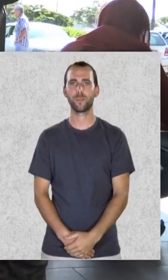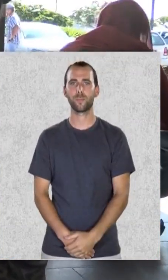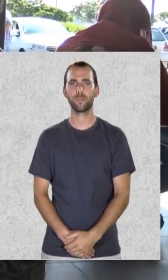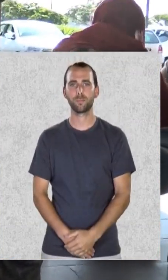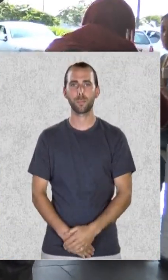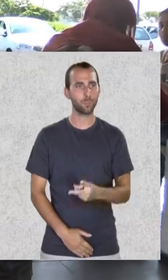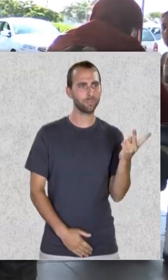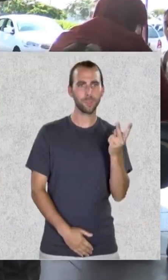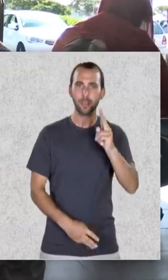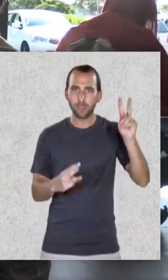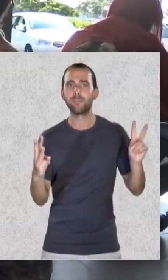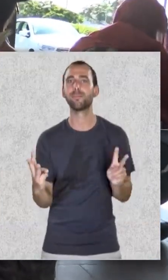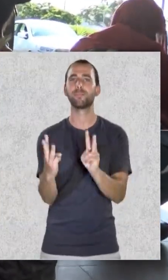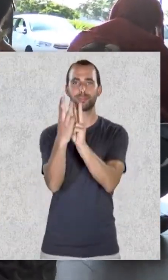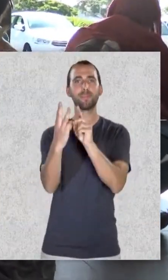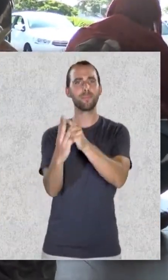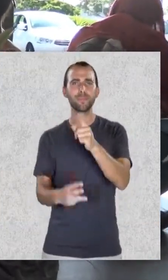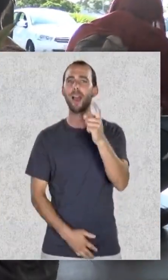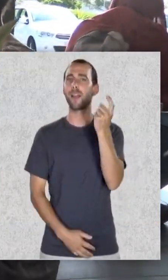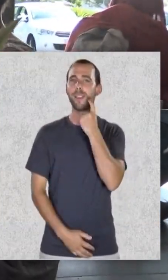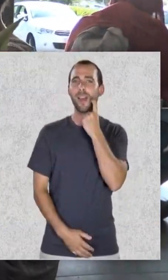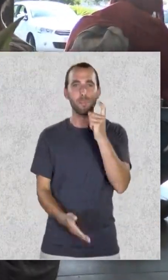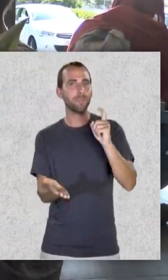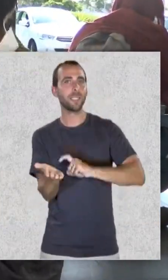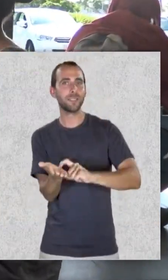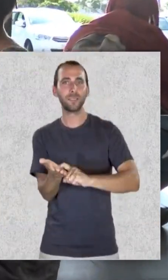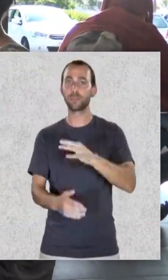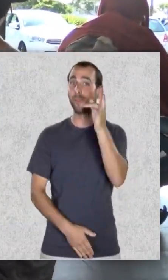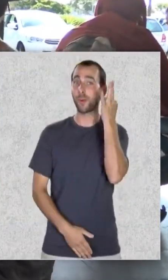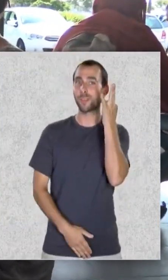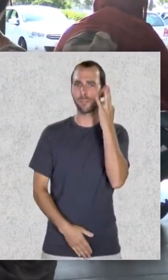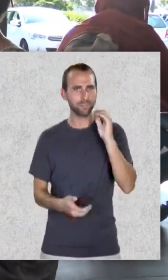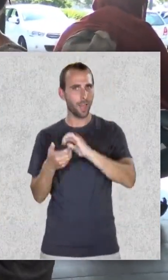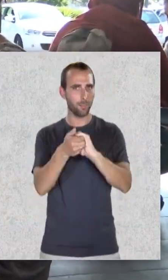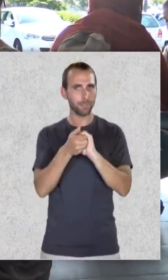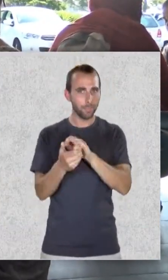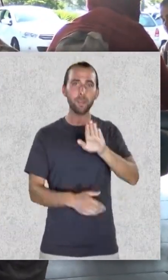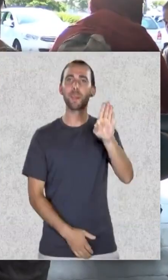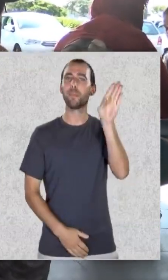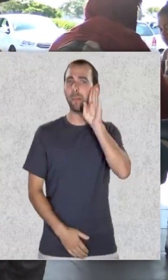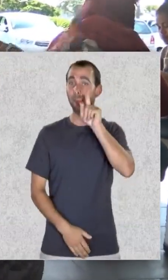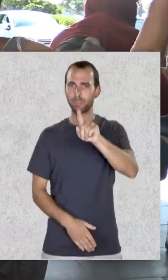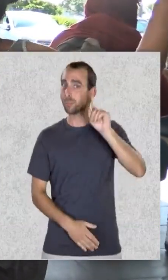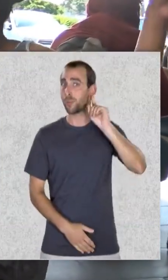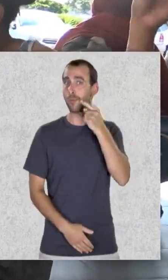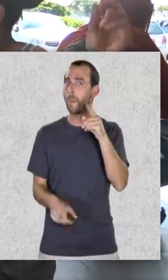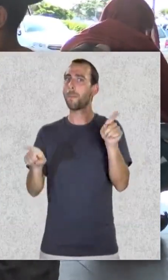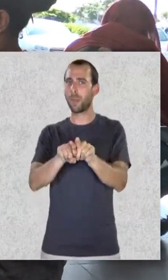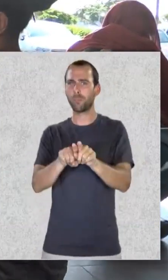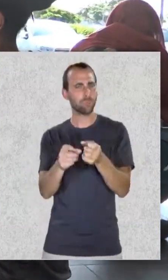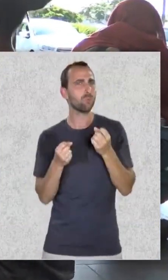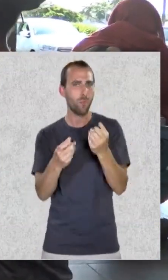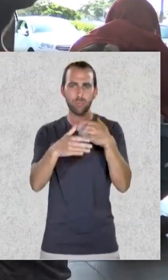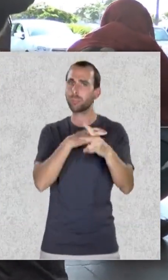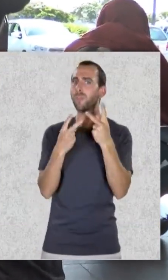Elles rejoignent Elvina, Lisbeth et Florentine, 3 amies de Babette également atteintes de surdité. Elles se retrouvent très souvent en ville, comme